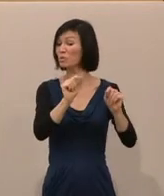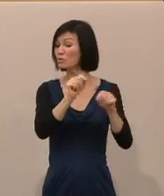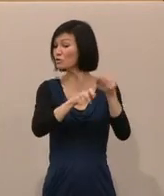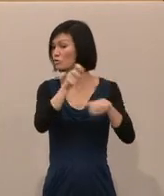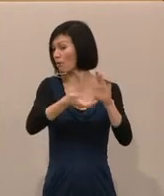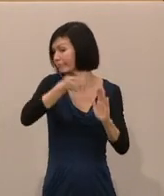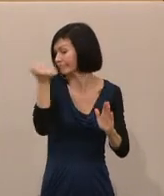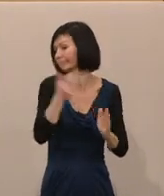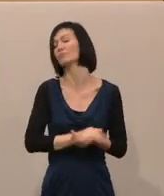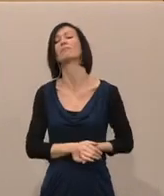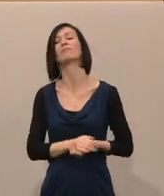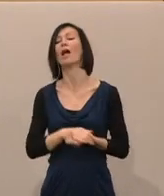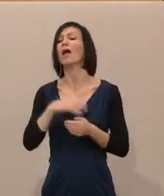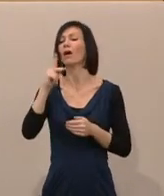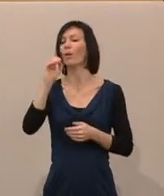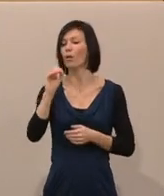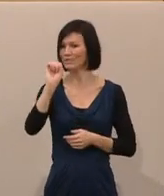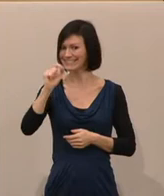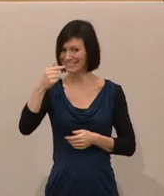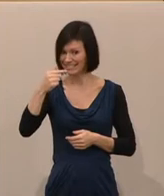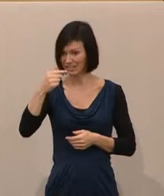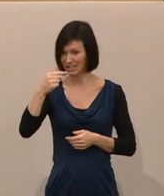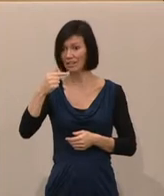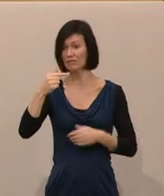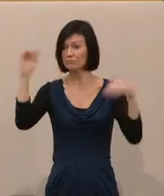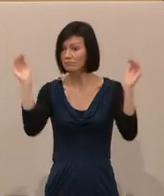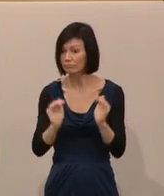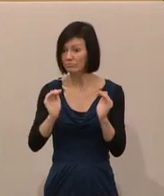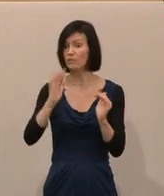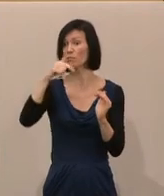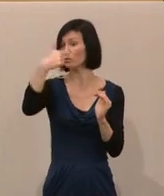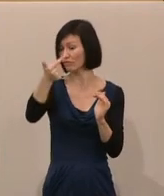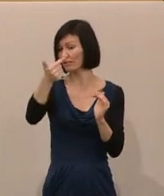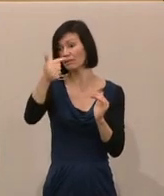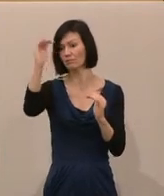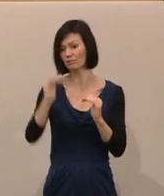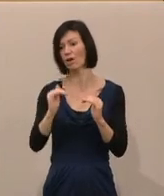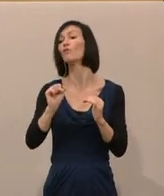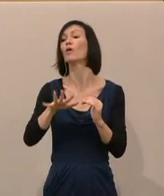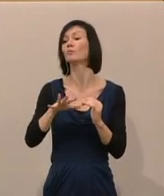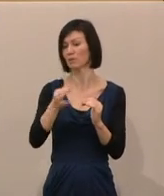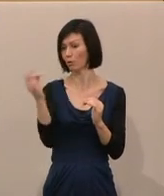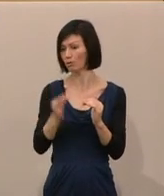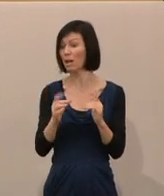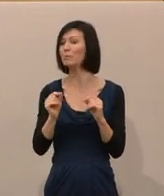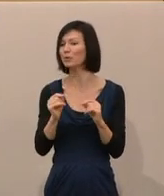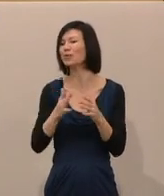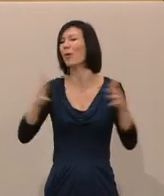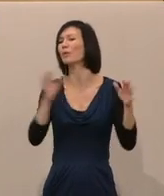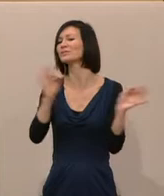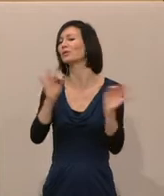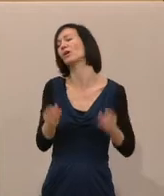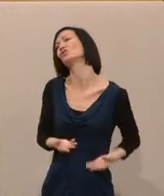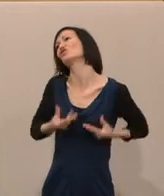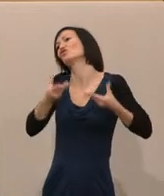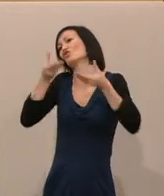geplante Köstsenkung von 25 auf 20% ist ein Geschenk an die Großindustrie und